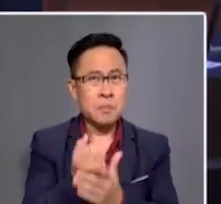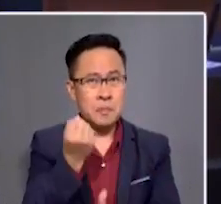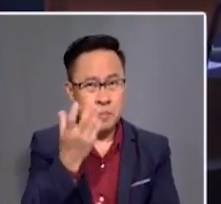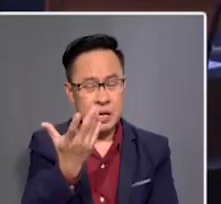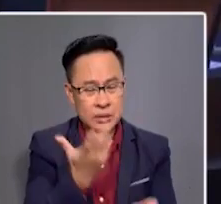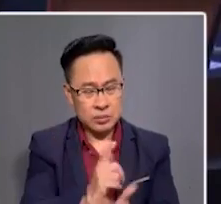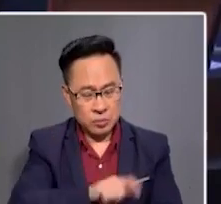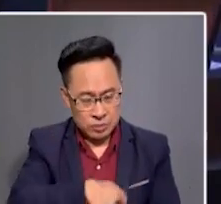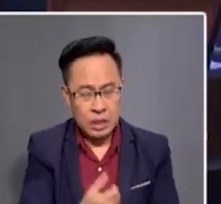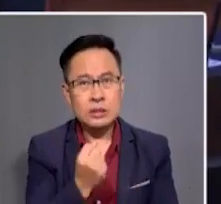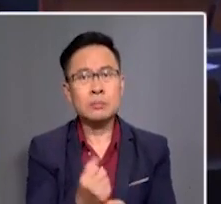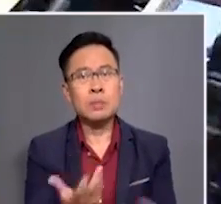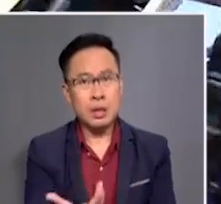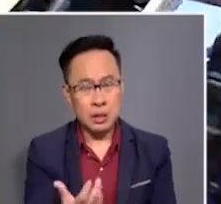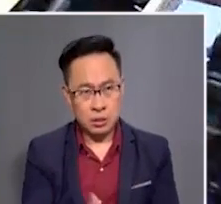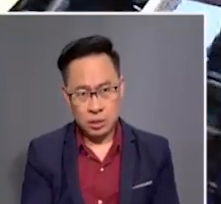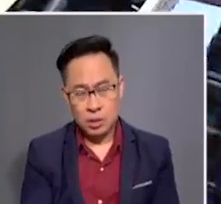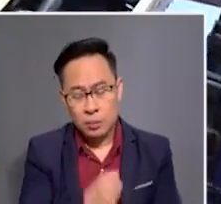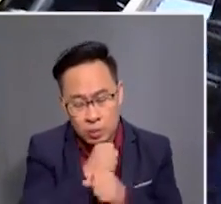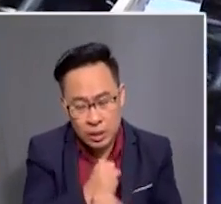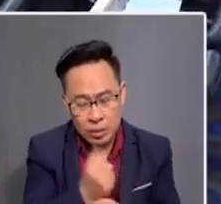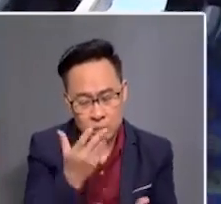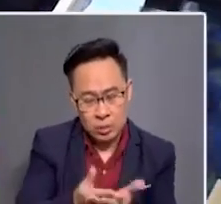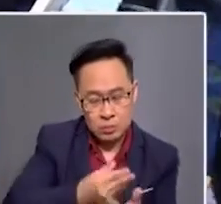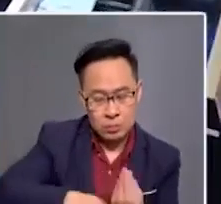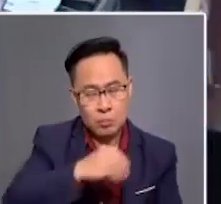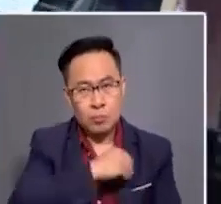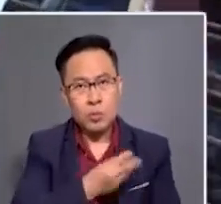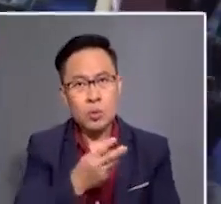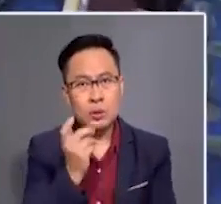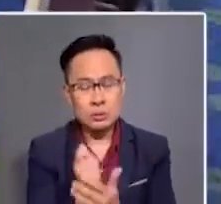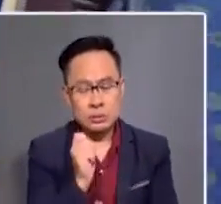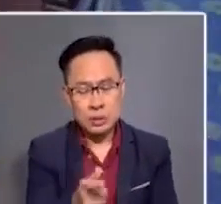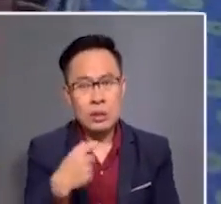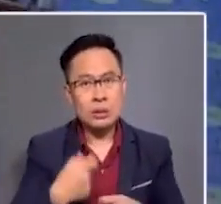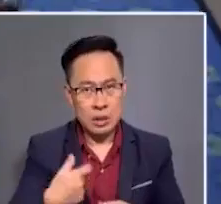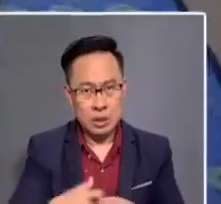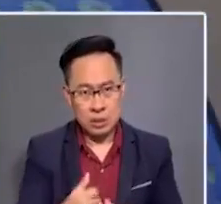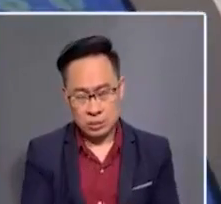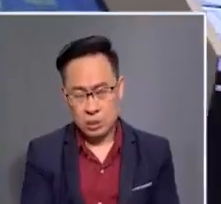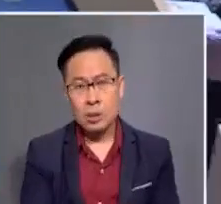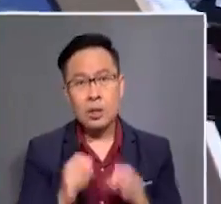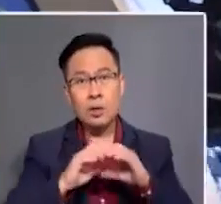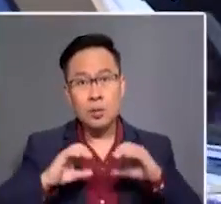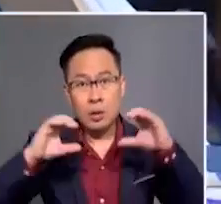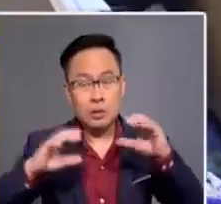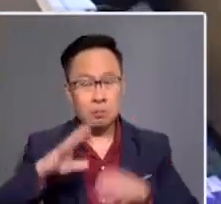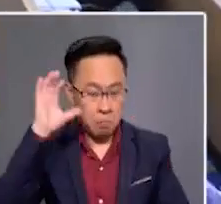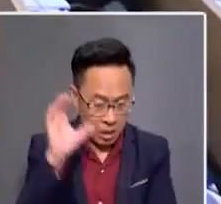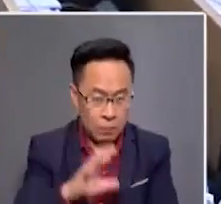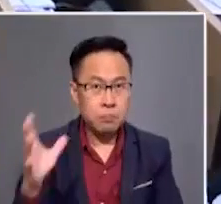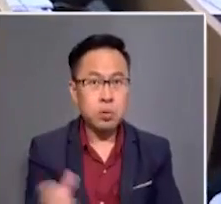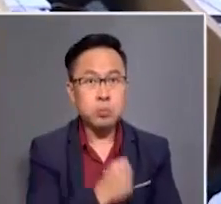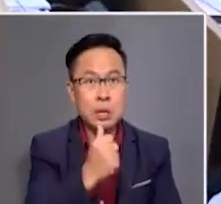สูงขึ้นในขณะที่ก้าวสู่วัยสูงอายุไม่มีรายได้มาจ่ายและยังมีข้อกำหนดว่ารัฐมีสิทธิ์ขายทอดตลาด